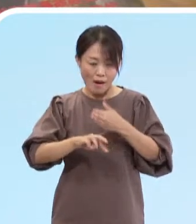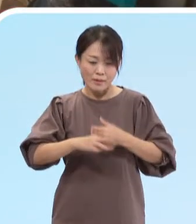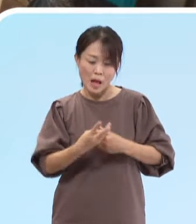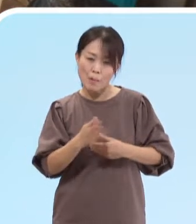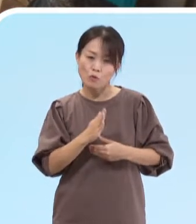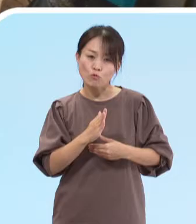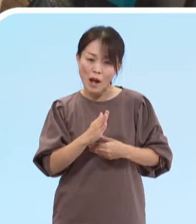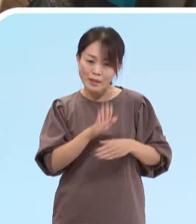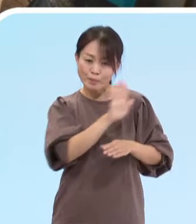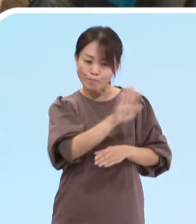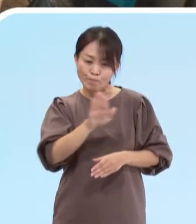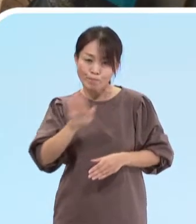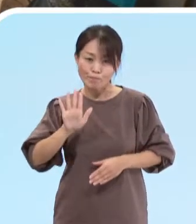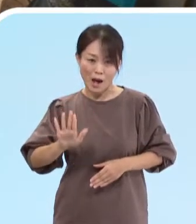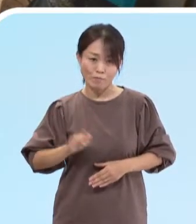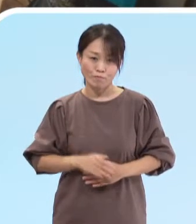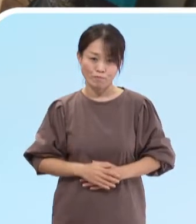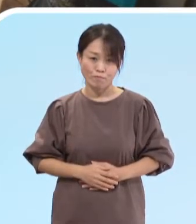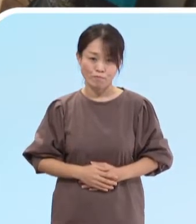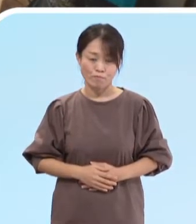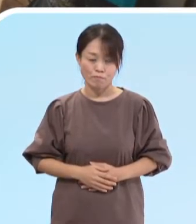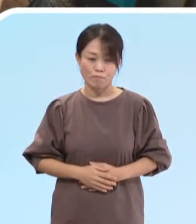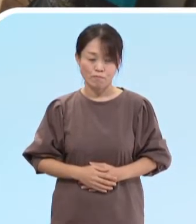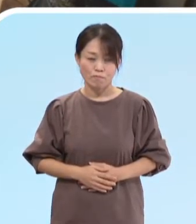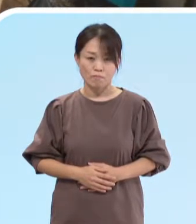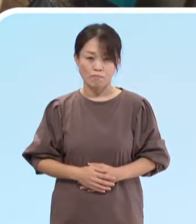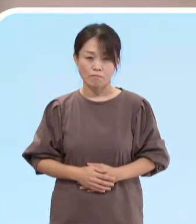館内では300点ほどが展示されています。